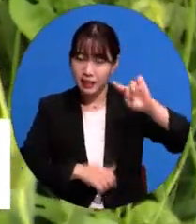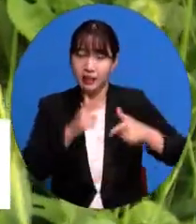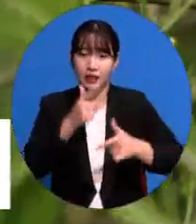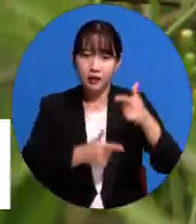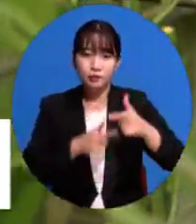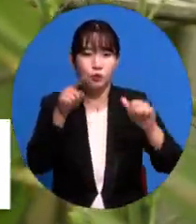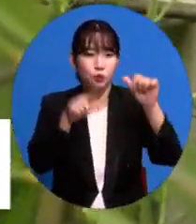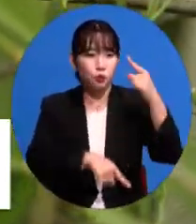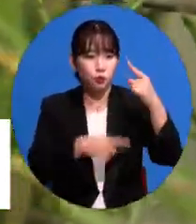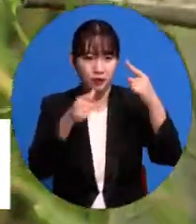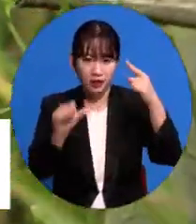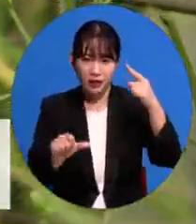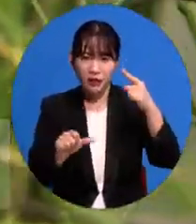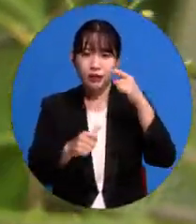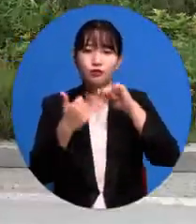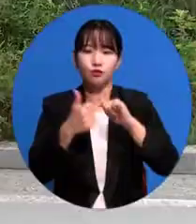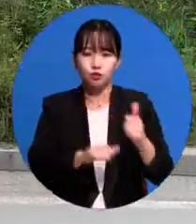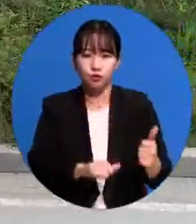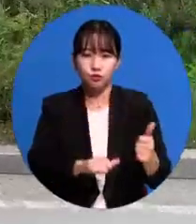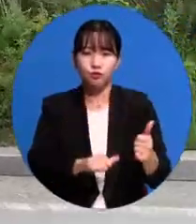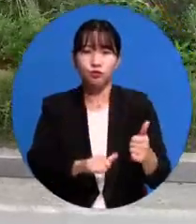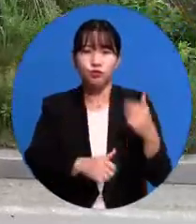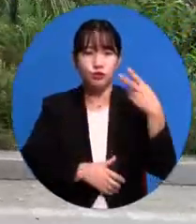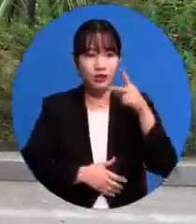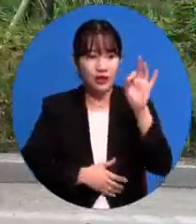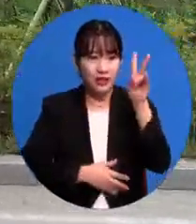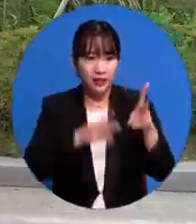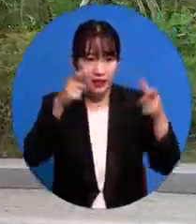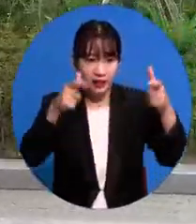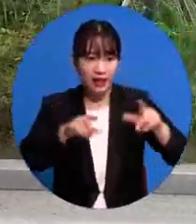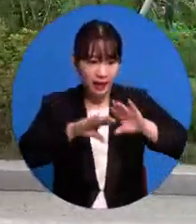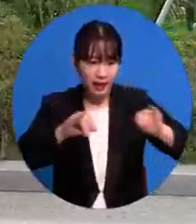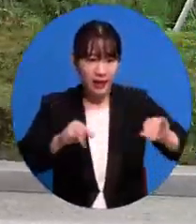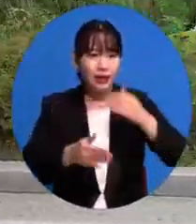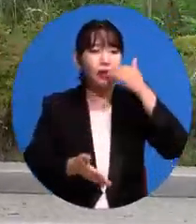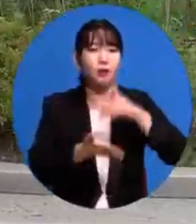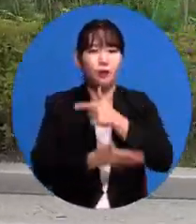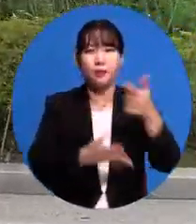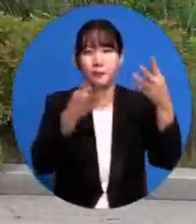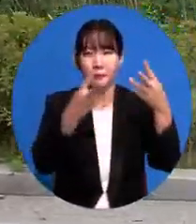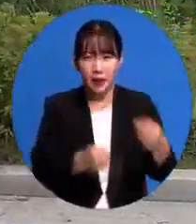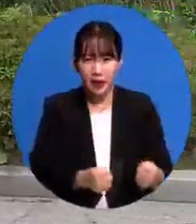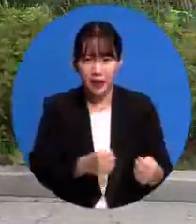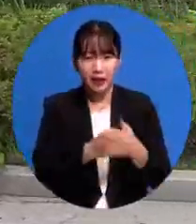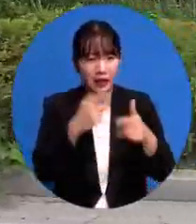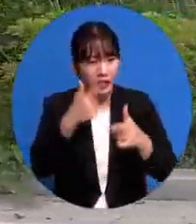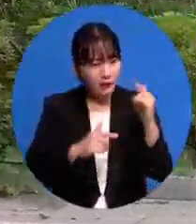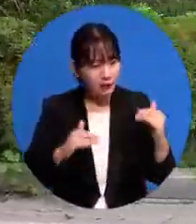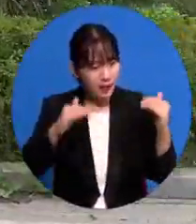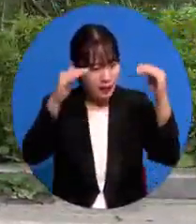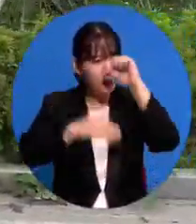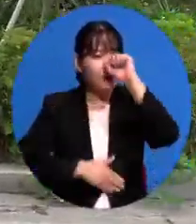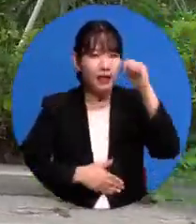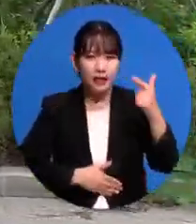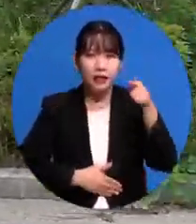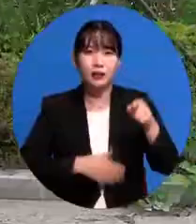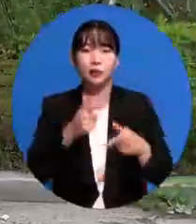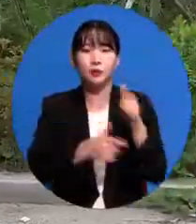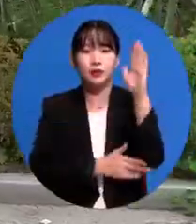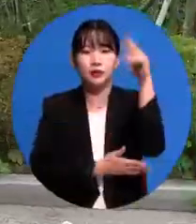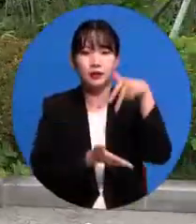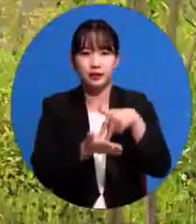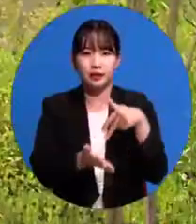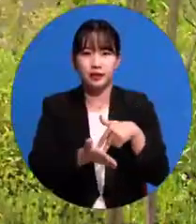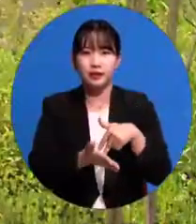5분의 1이 죽었습니다. 대양산단 땅에 암반이 너무 많아 나무 생장이 좋지 않다는 것이 목포시의